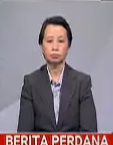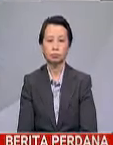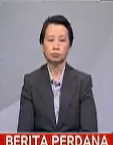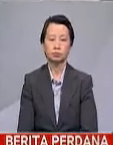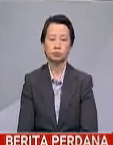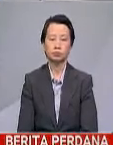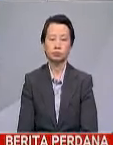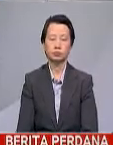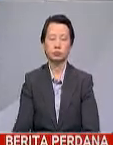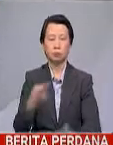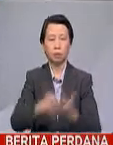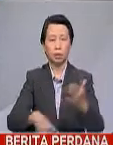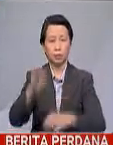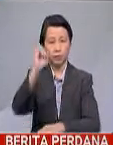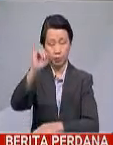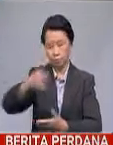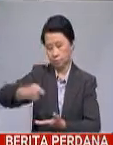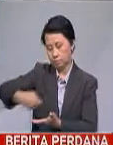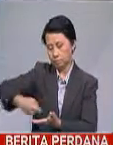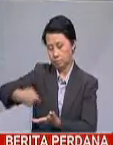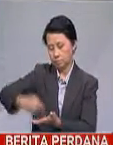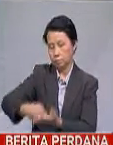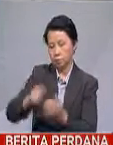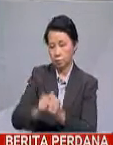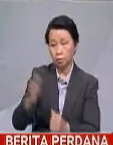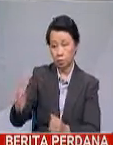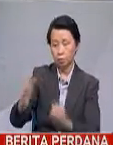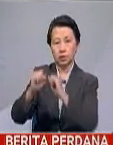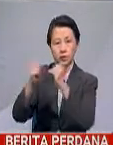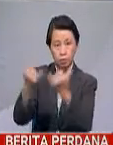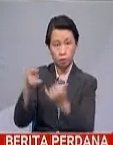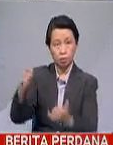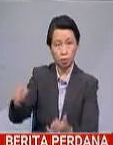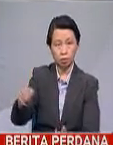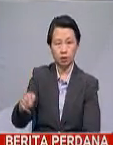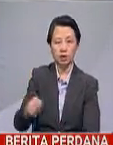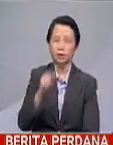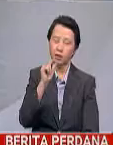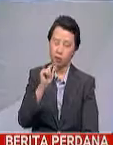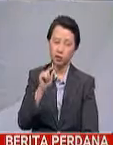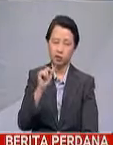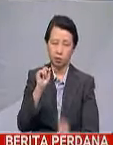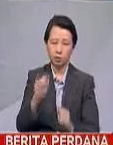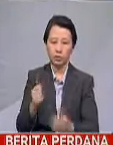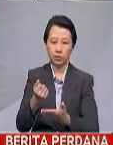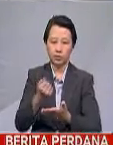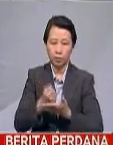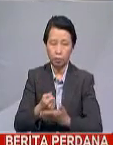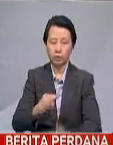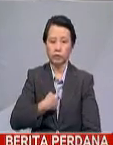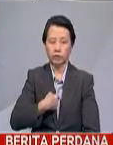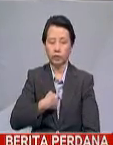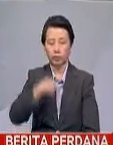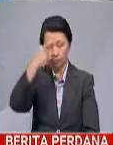Apa yang perjanjian saya antara Prima Valley, sedikit bantu saya